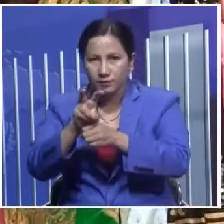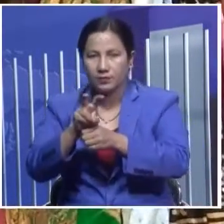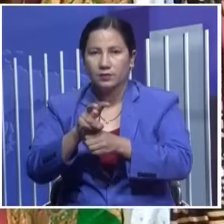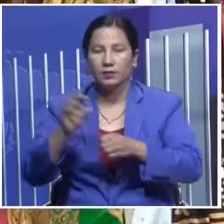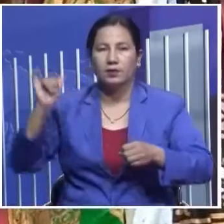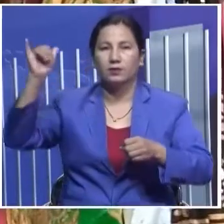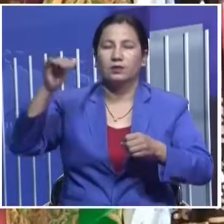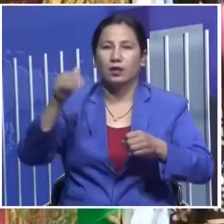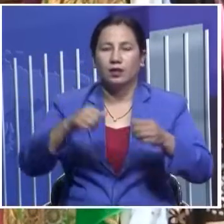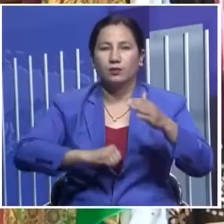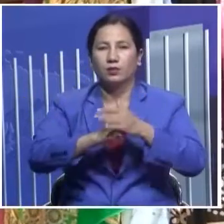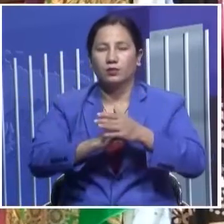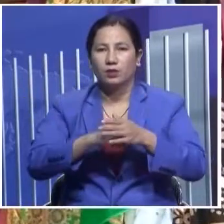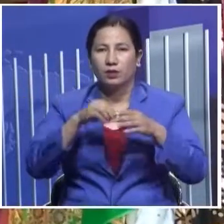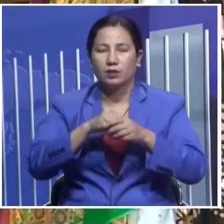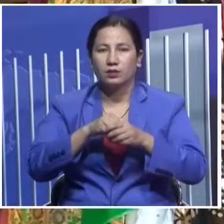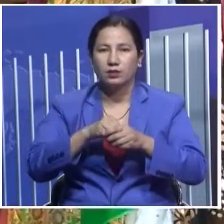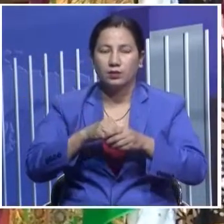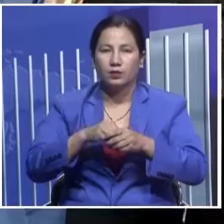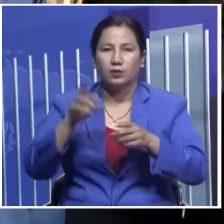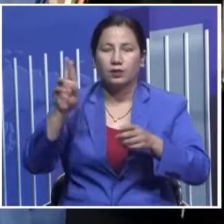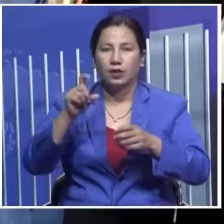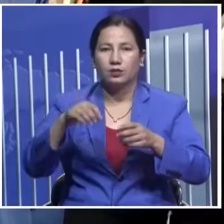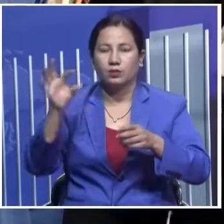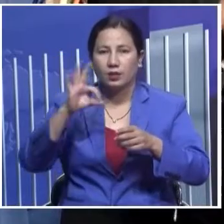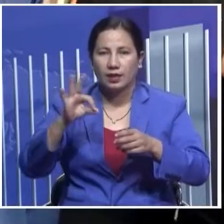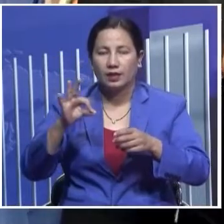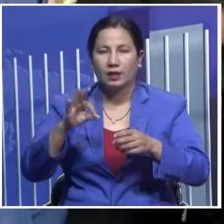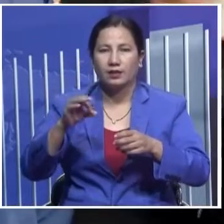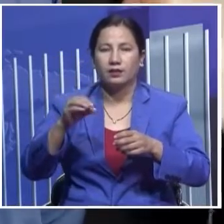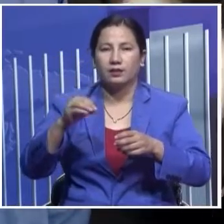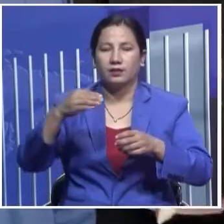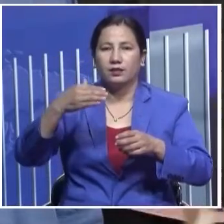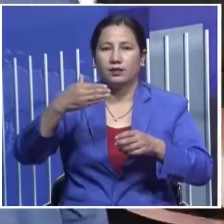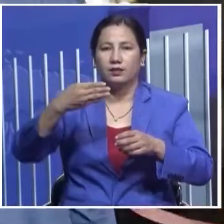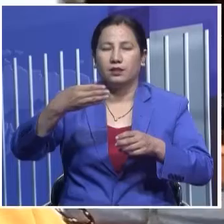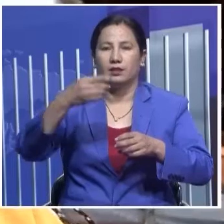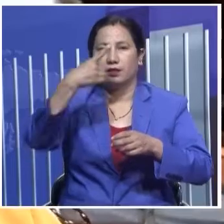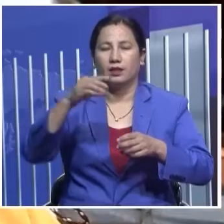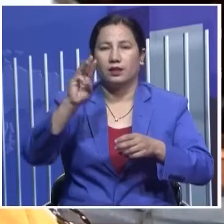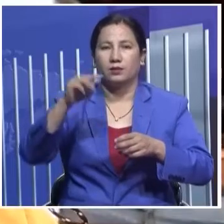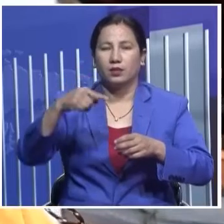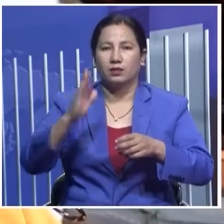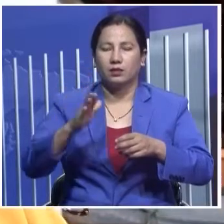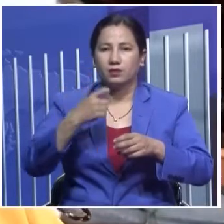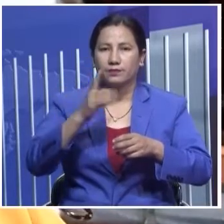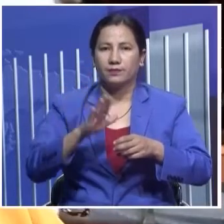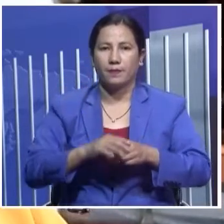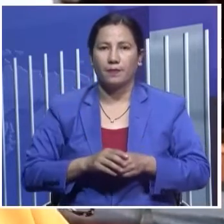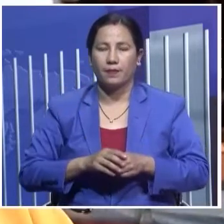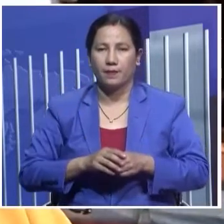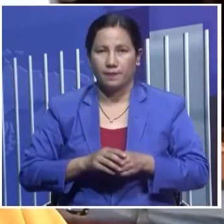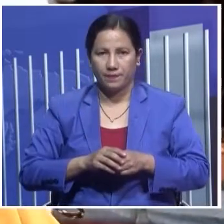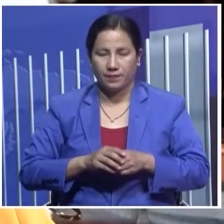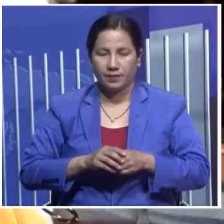डोटी आइपुग्नुभएका आन्तरिक राजस्व कार्यालय डडेलधुराका कर अधिकृत हेमन्त शर्माले बताउनुभयो। बजार अनुगमनको क्रममा आउँदाखेरि